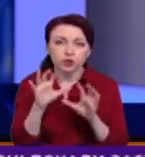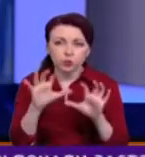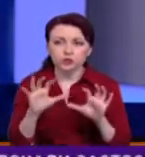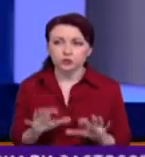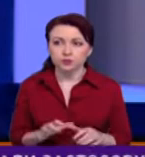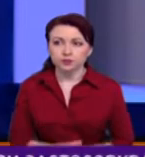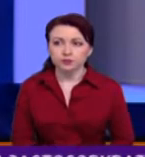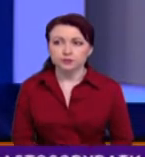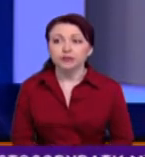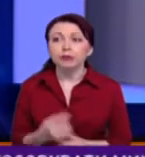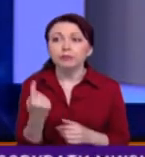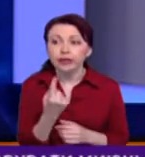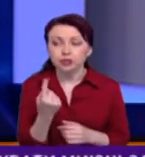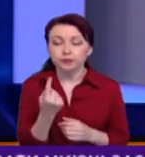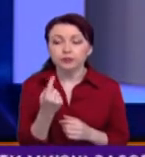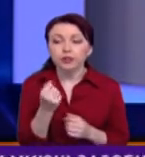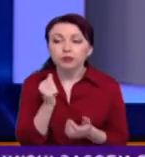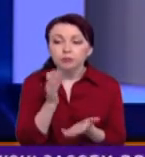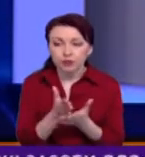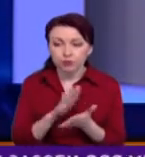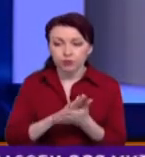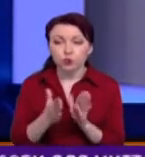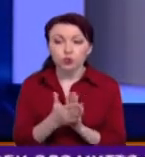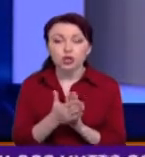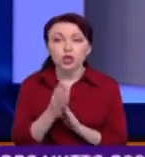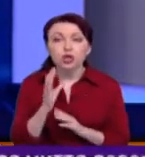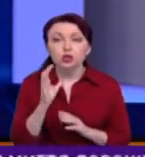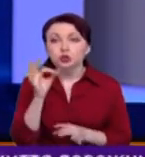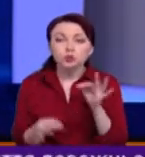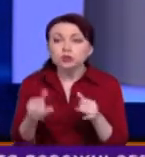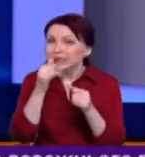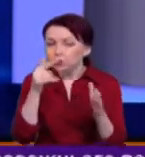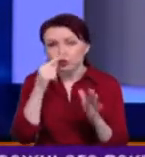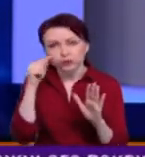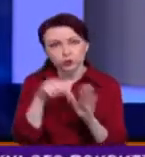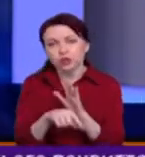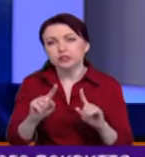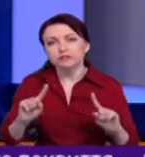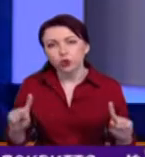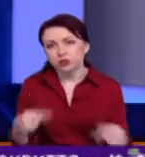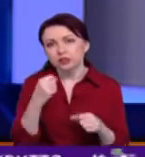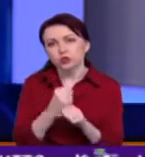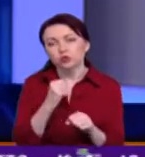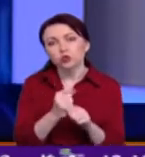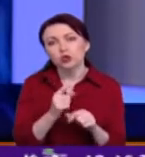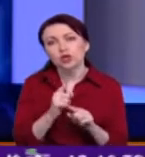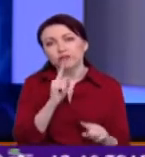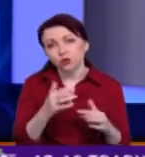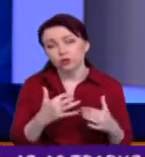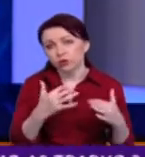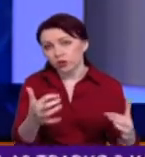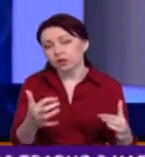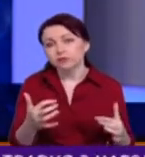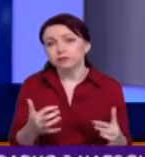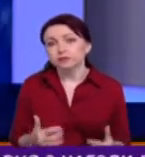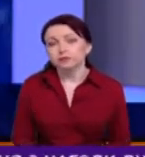що перше, пряме положення, суд не може втручатися в організацію роботи Верховної Ради за